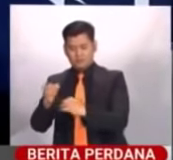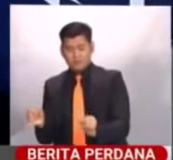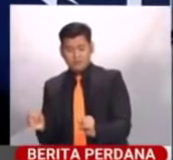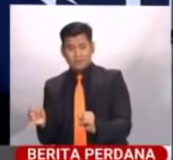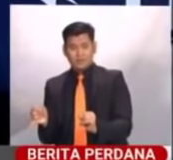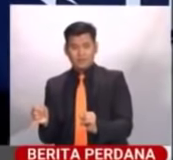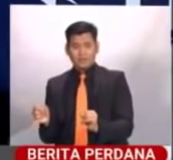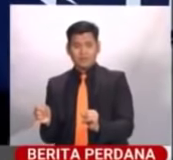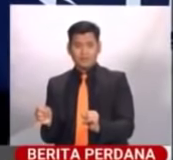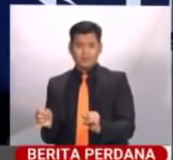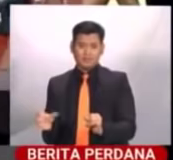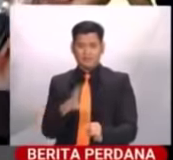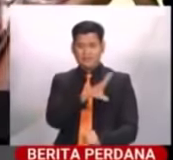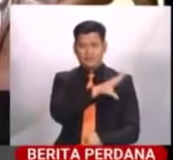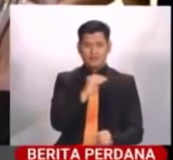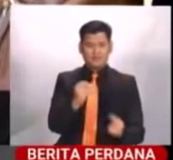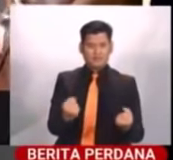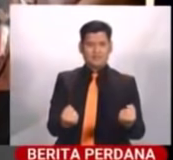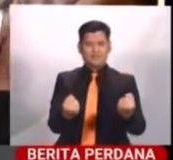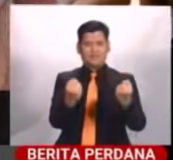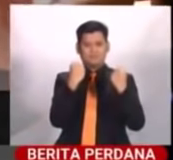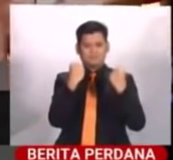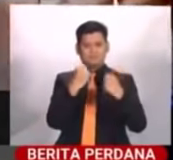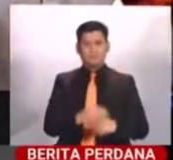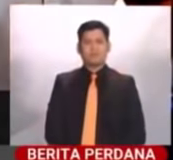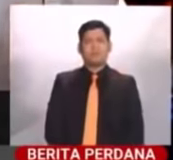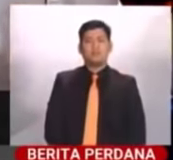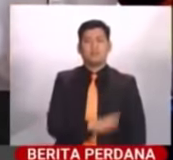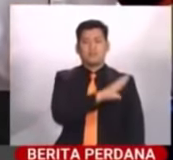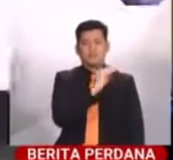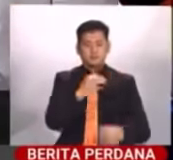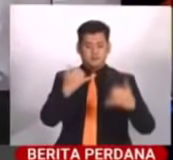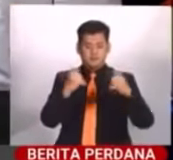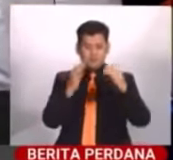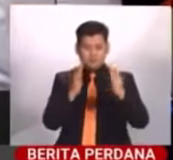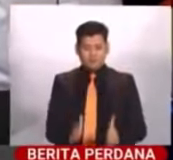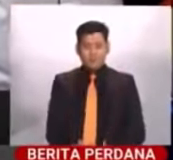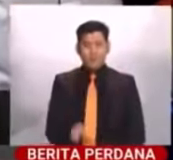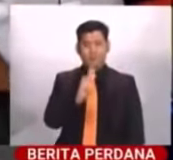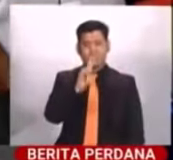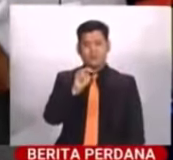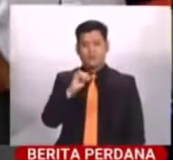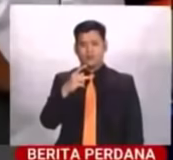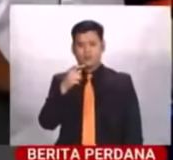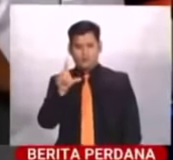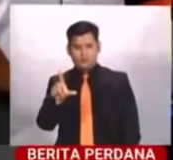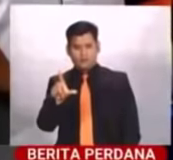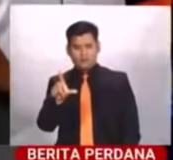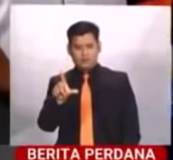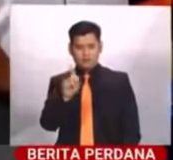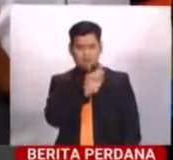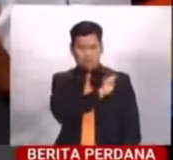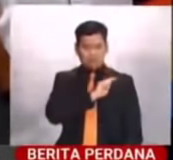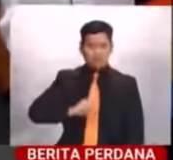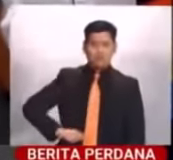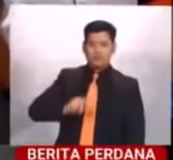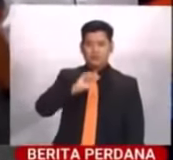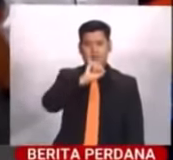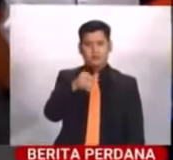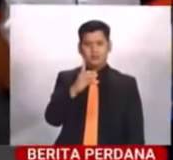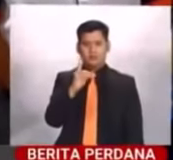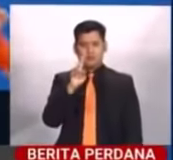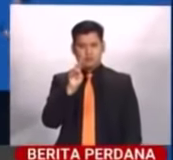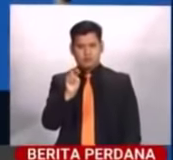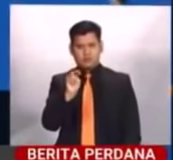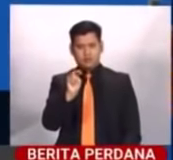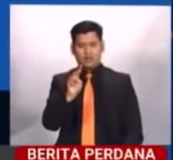bench is also a strong bench. Sementara itu, pemain Uni KL Tengku Ahmad Tajuddin, Tengku Abdul Jalil yang mengalami